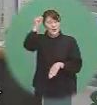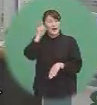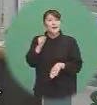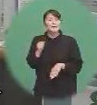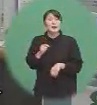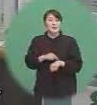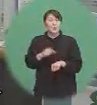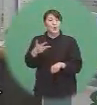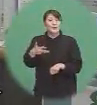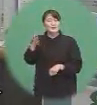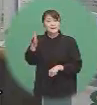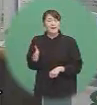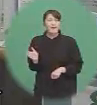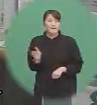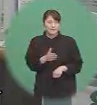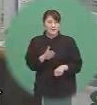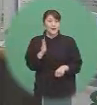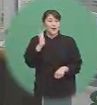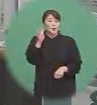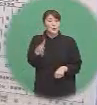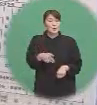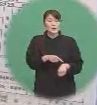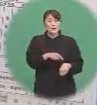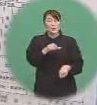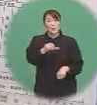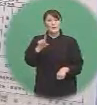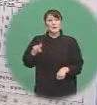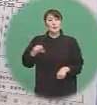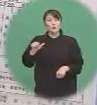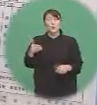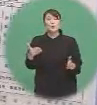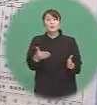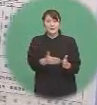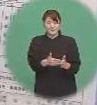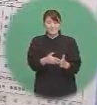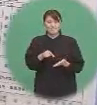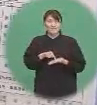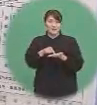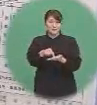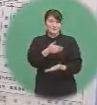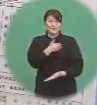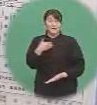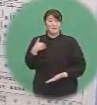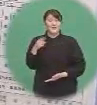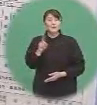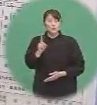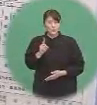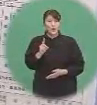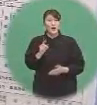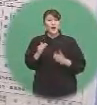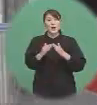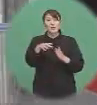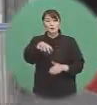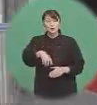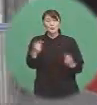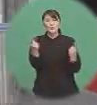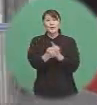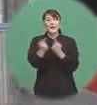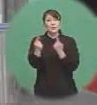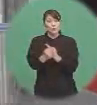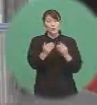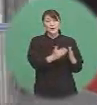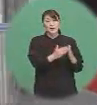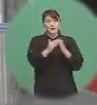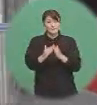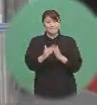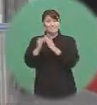15分まで利用することができます。対応するのは住所の変更や転入転出の届